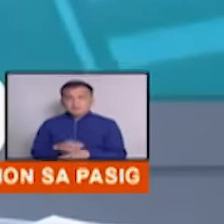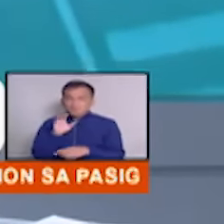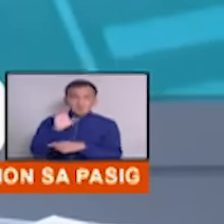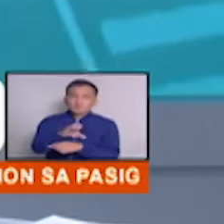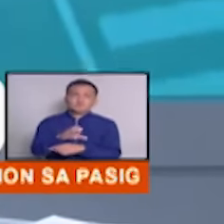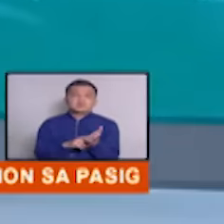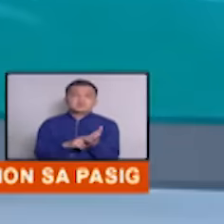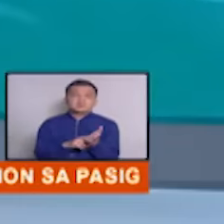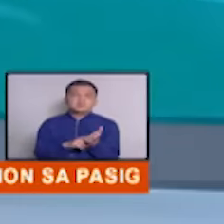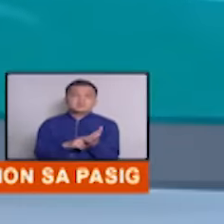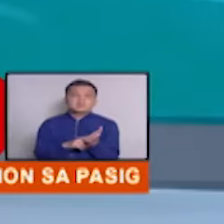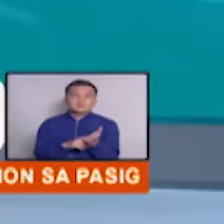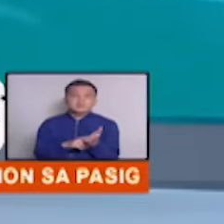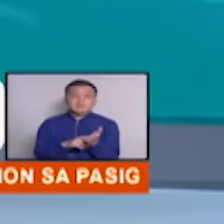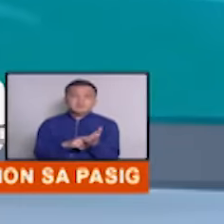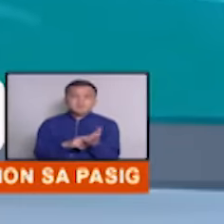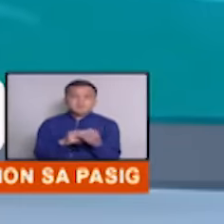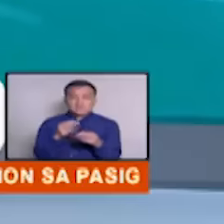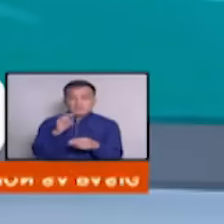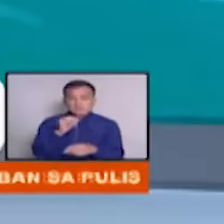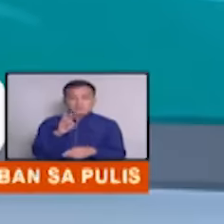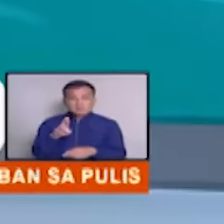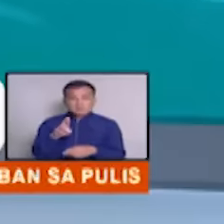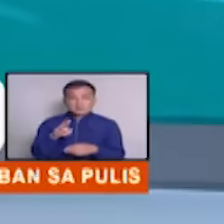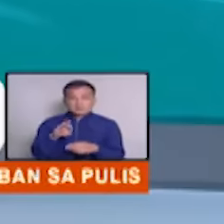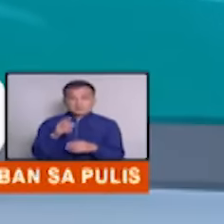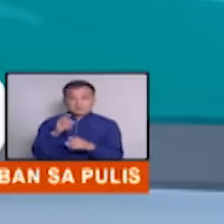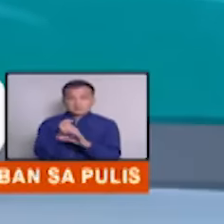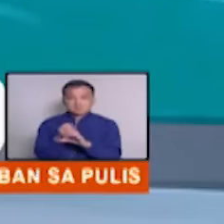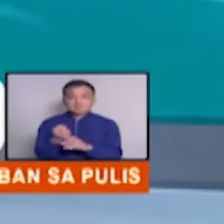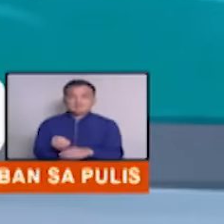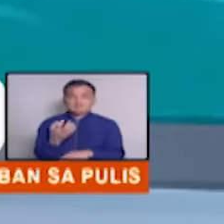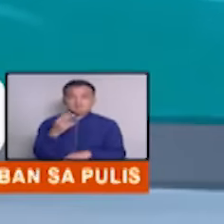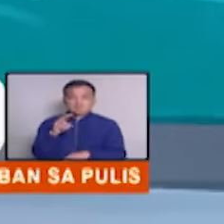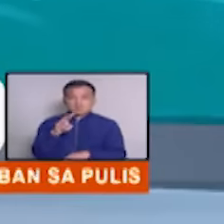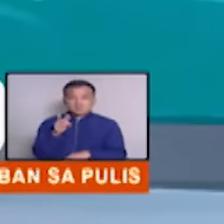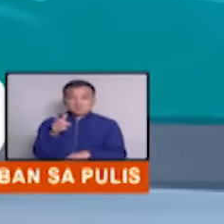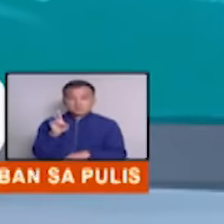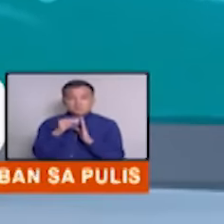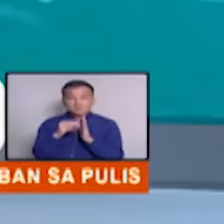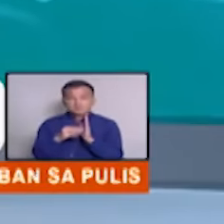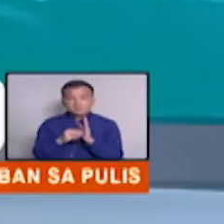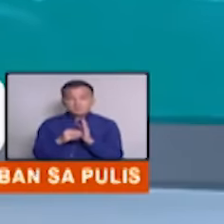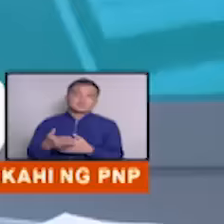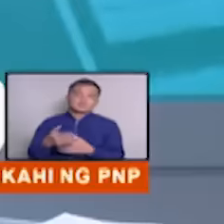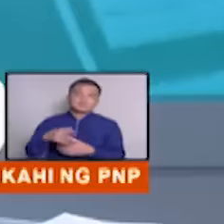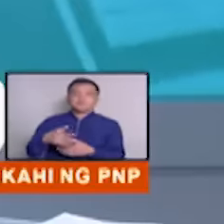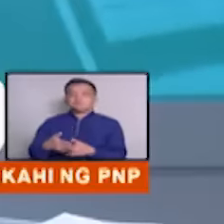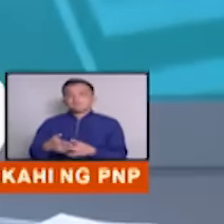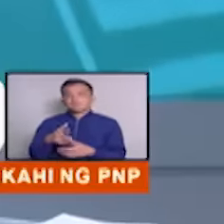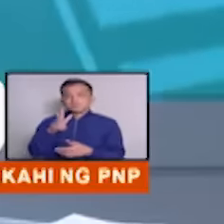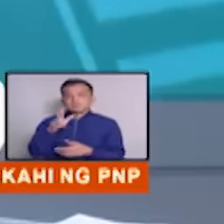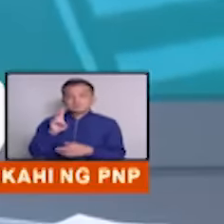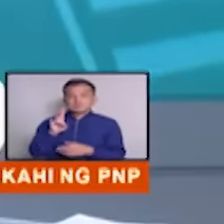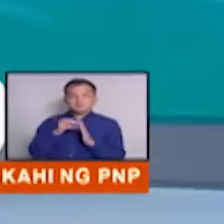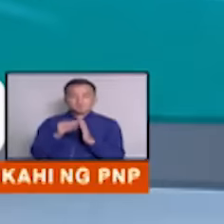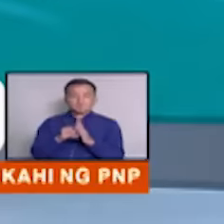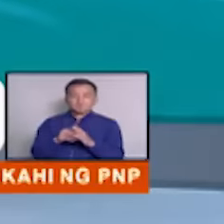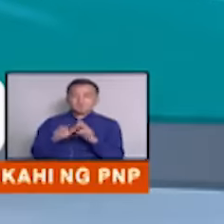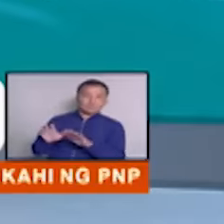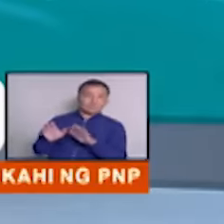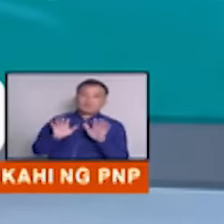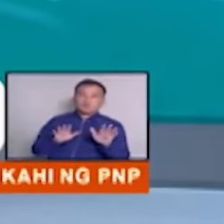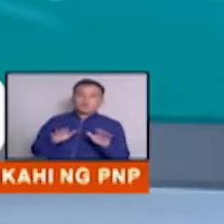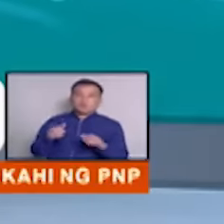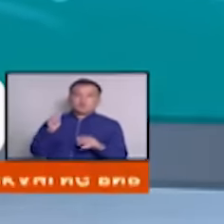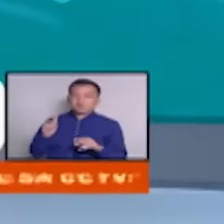siyang pinapipirma, AMR sa kanya, ang isang fire truck na nagkakahalaga, 27 million. Pumalag po siya. Sabi niya, wow, sobra na to. I don't